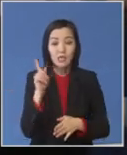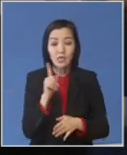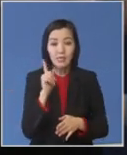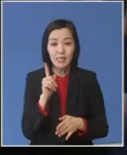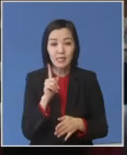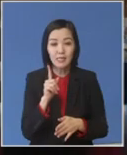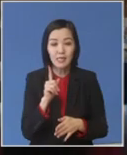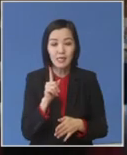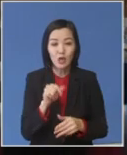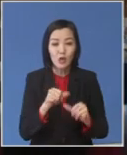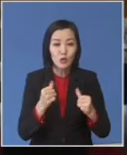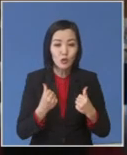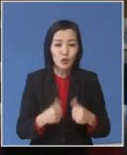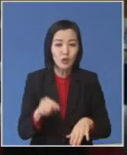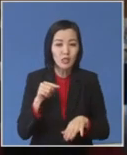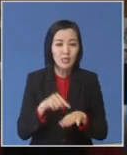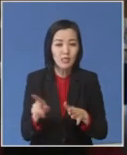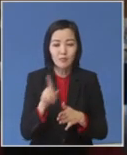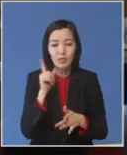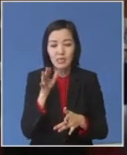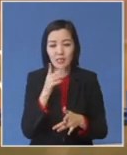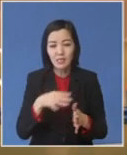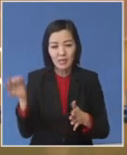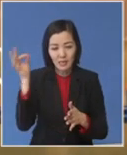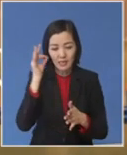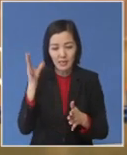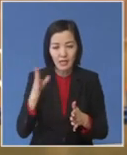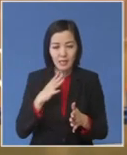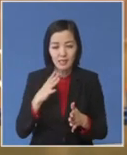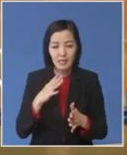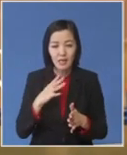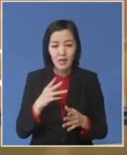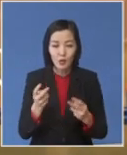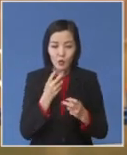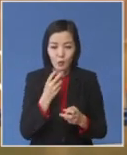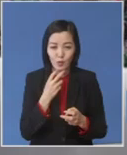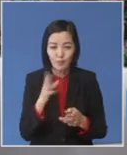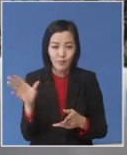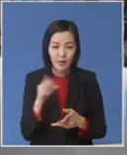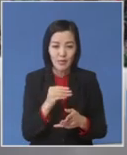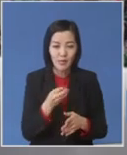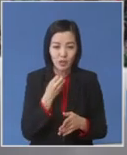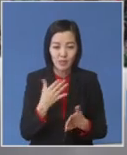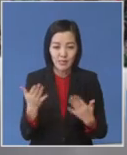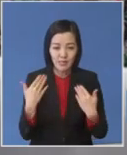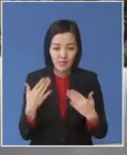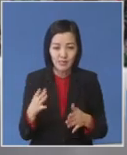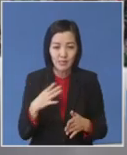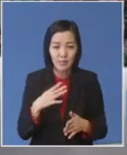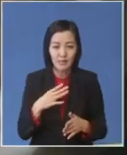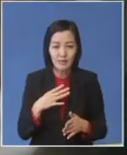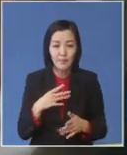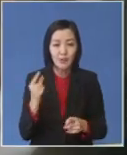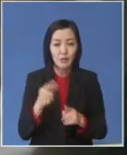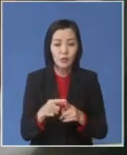мен жүректері жылып, жастық шақтарын еске алды. Өткір әзілге езу тартып, делебесі қозды. Сөйтіп суырып салма өнерге